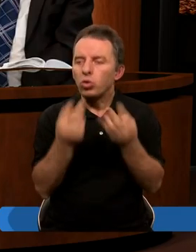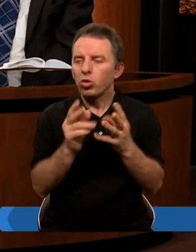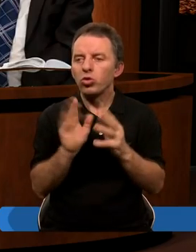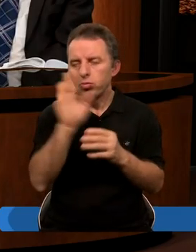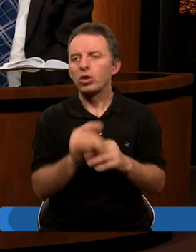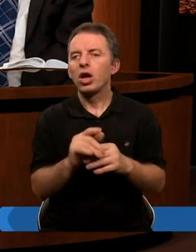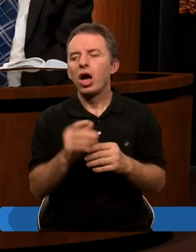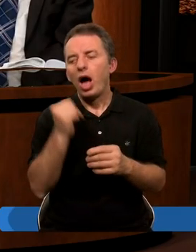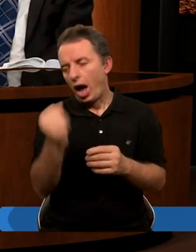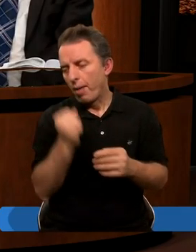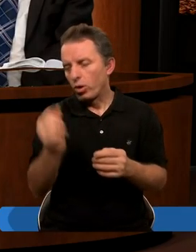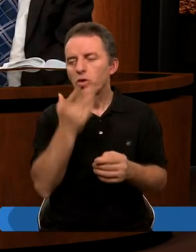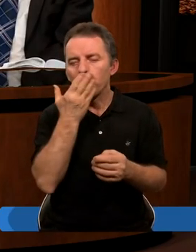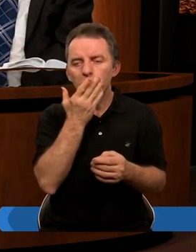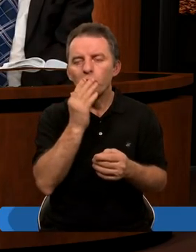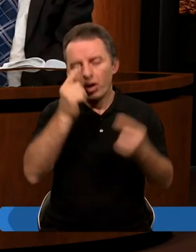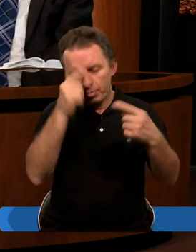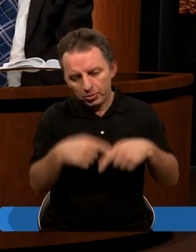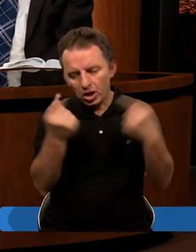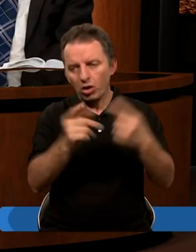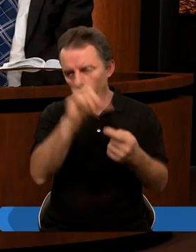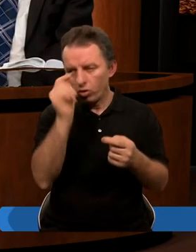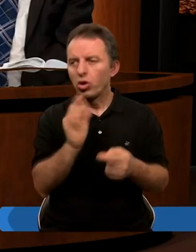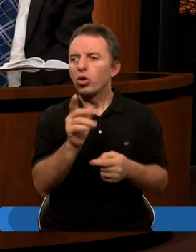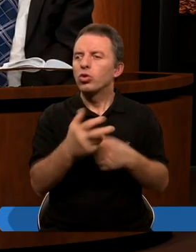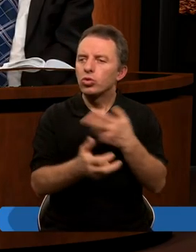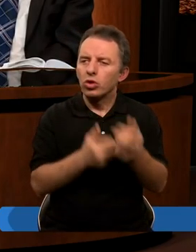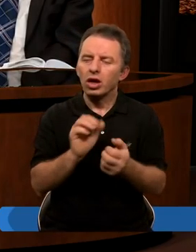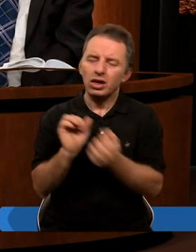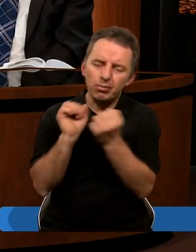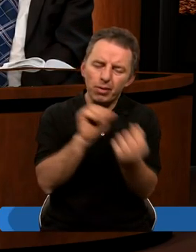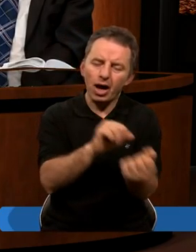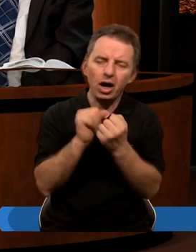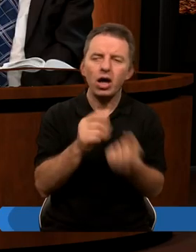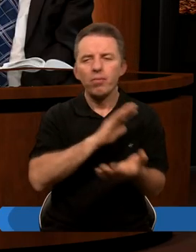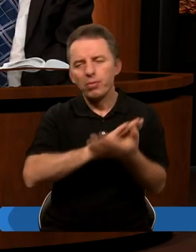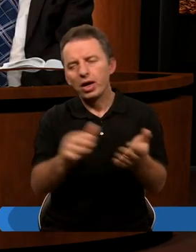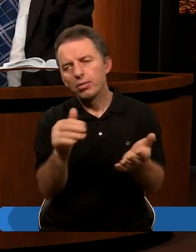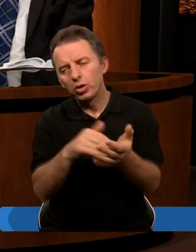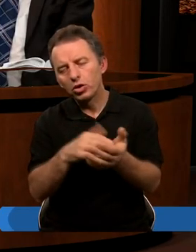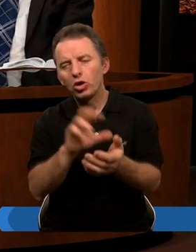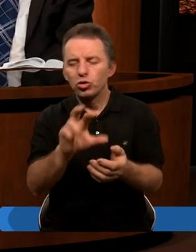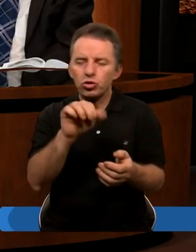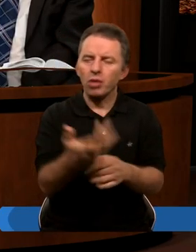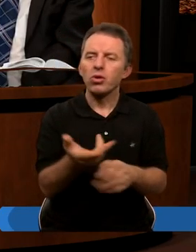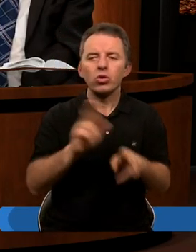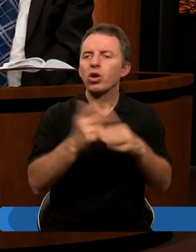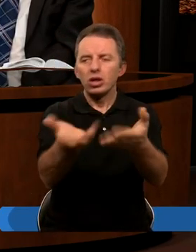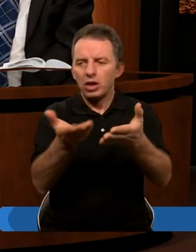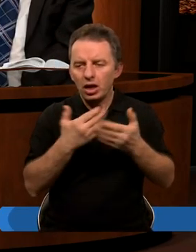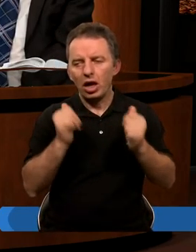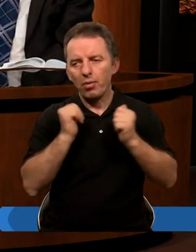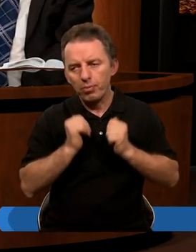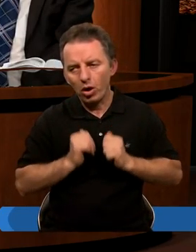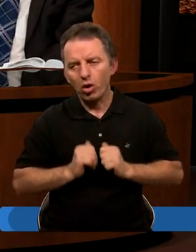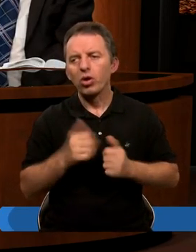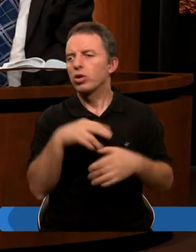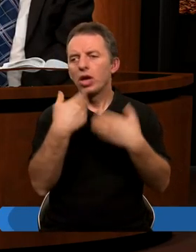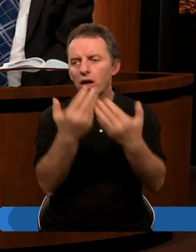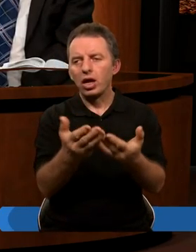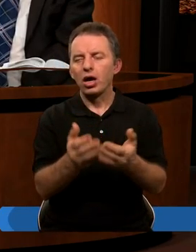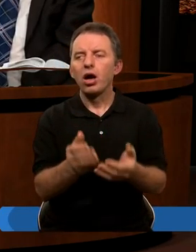O czym Paweł próbuje przekonać ludzi, którzy zmagają się bez potrzeby, z czymś, co im nie da pokoju, nie da im